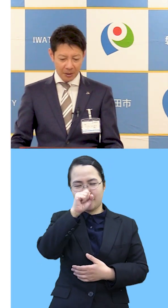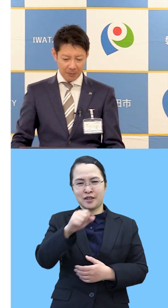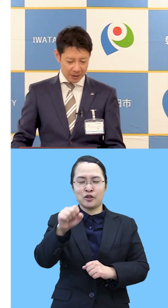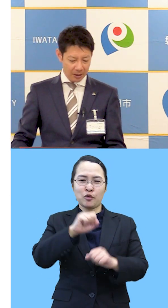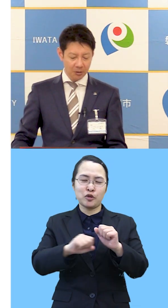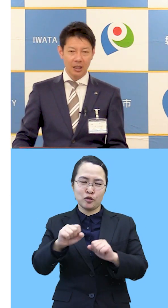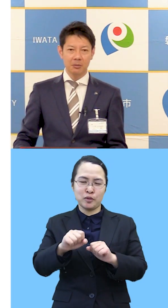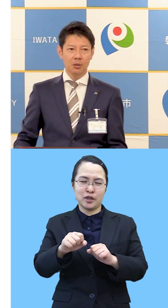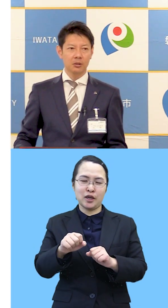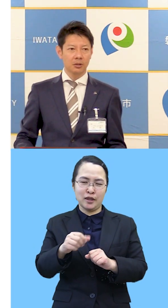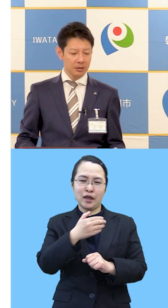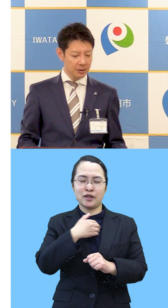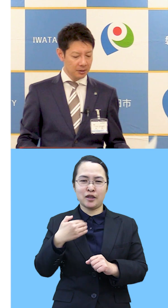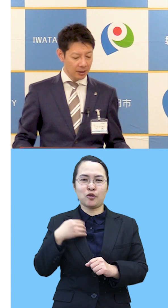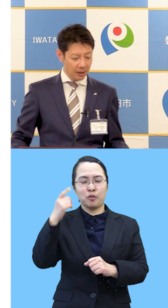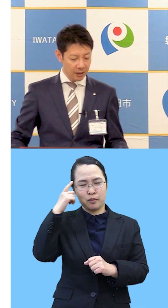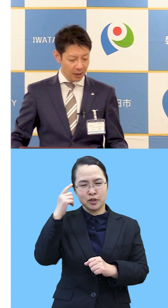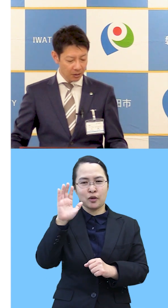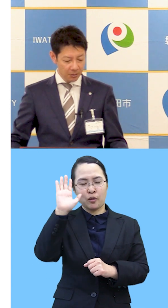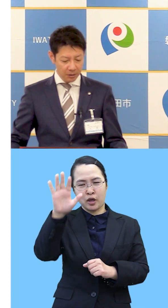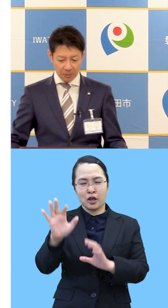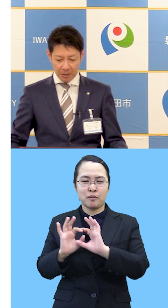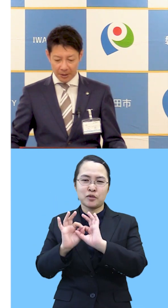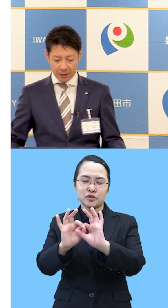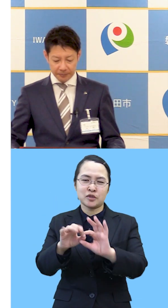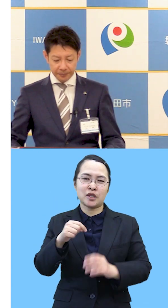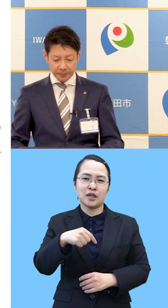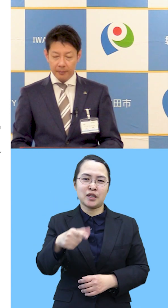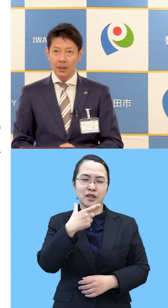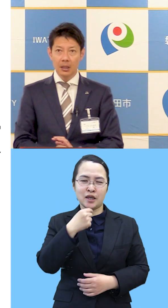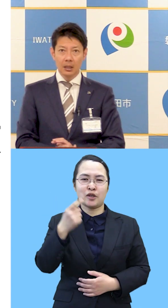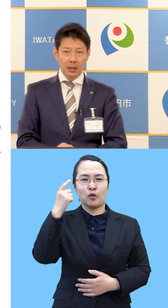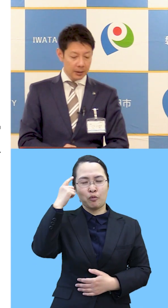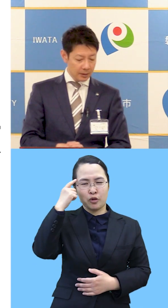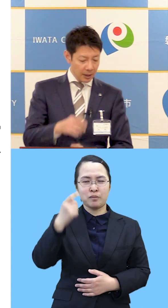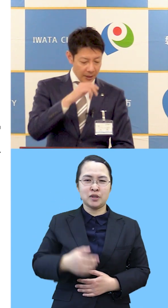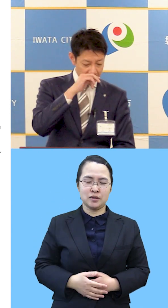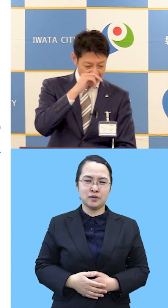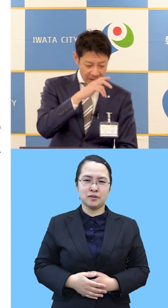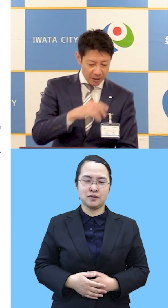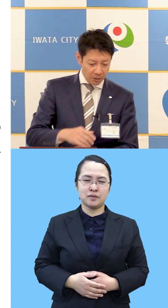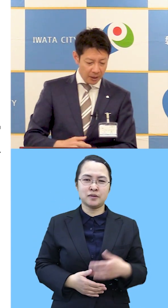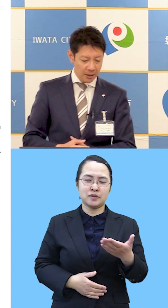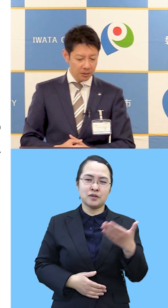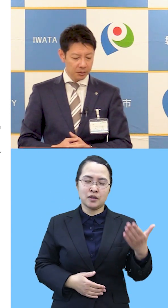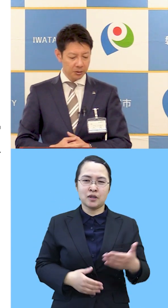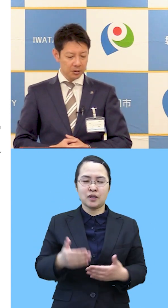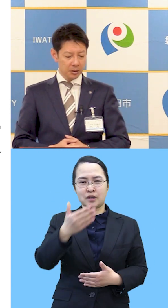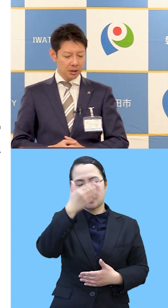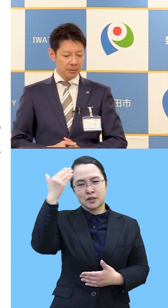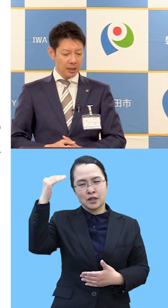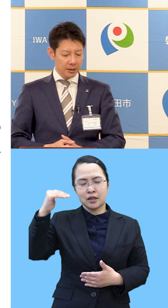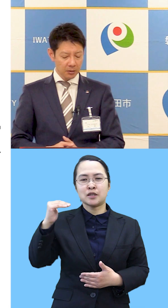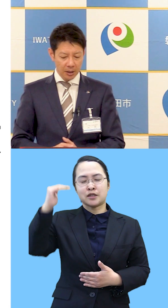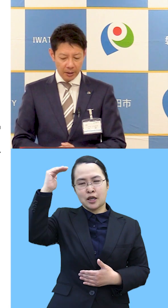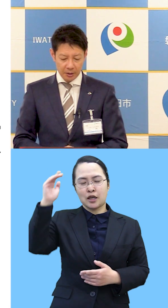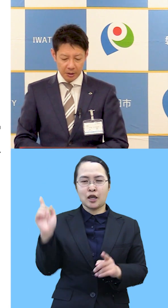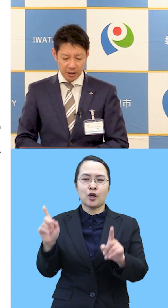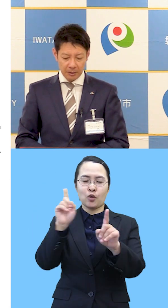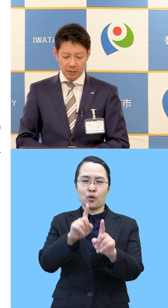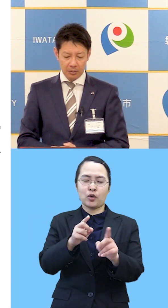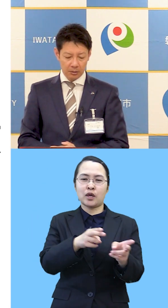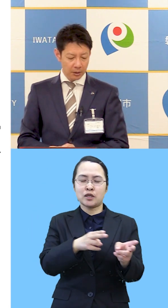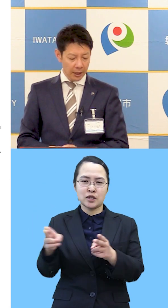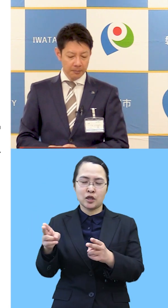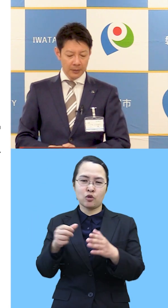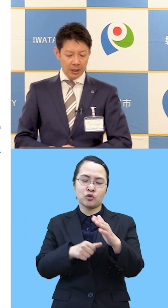ここで生まれました。これからもこういう取り組みを続けていきたいというふうに思います。次がですね、成年後見制度の出張説明会相談会を実